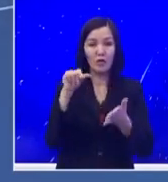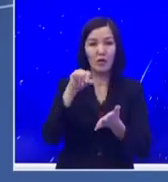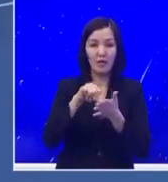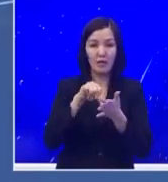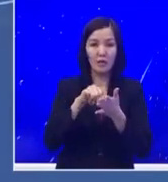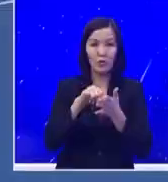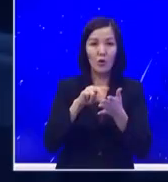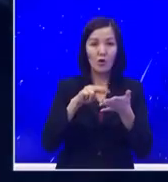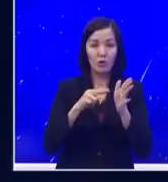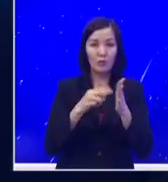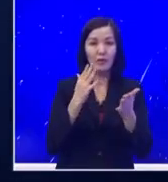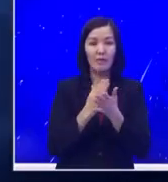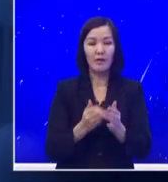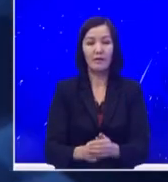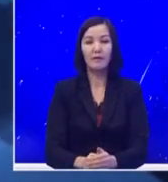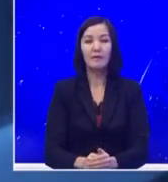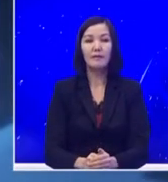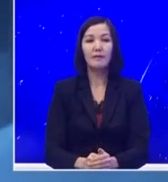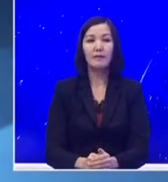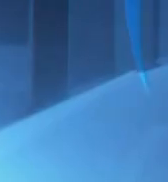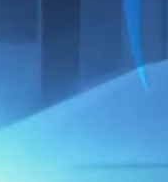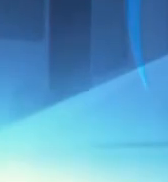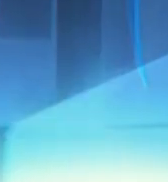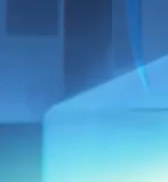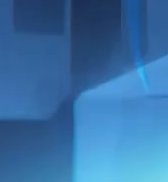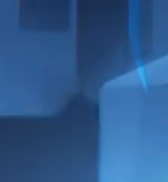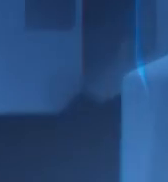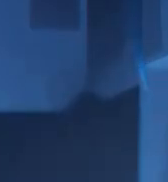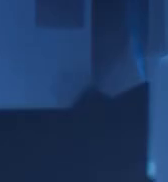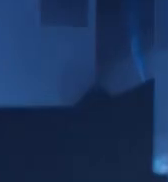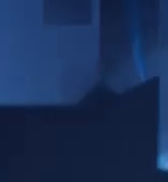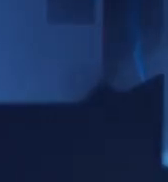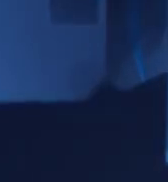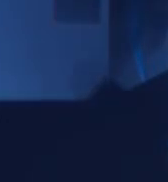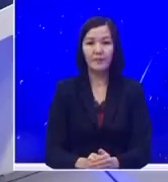қатыстыру қарастырылған. Жарқын Нұрланұлы, Абылай Құттықбай, Жетісу телеарнасы.